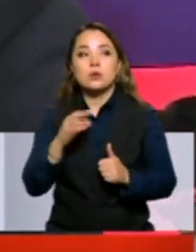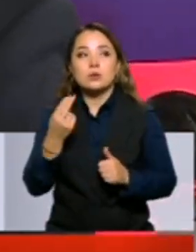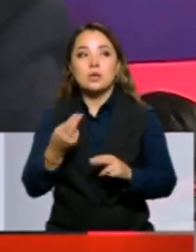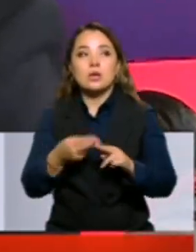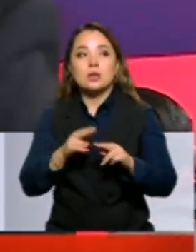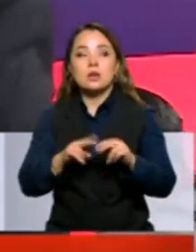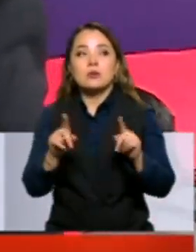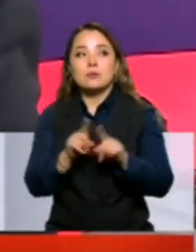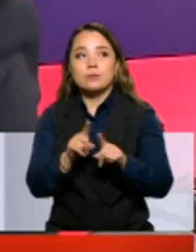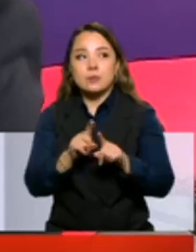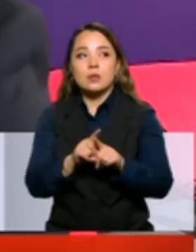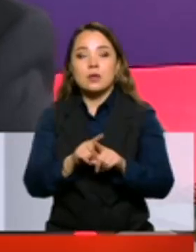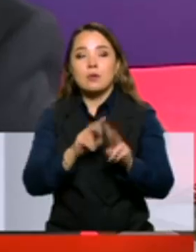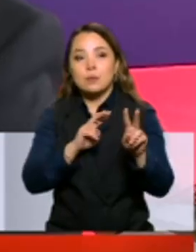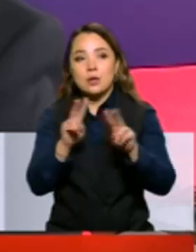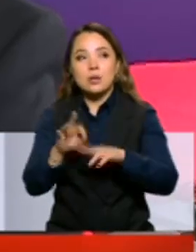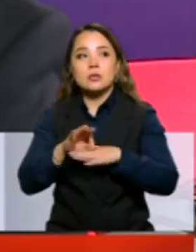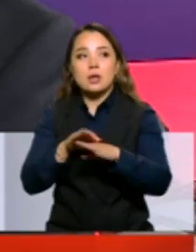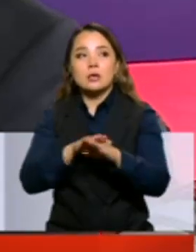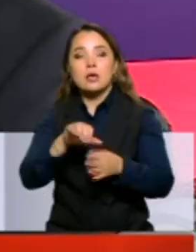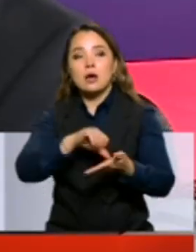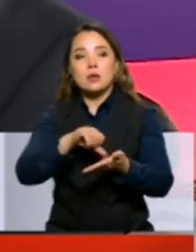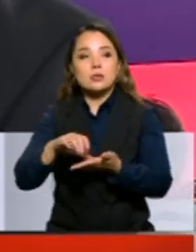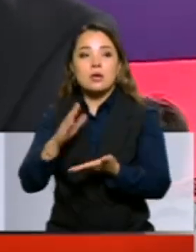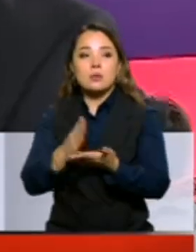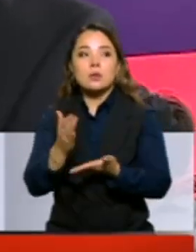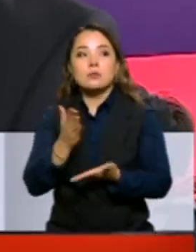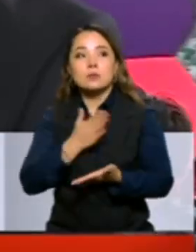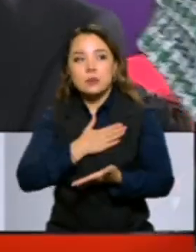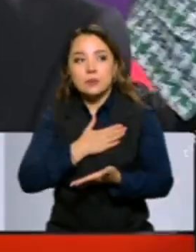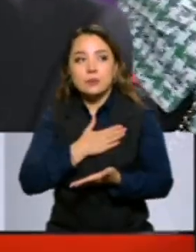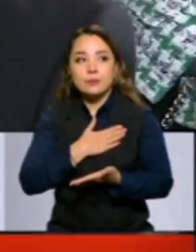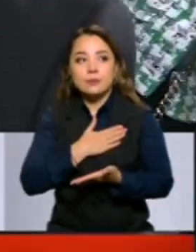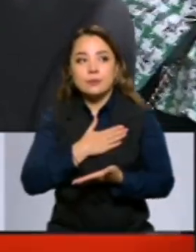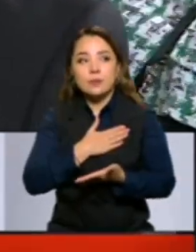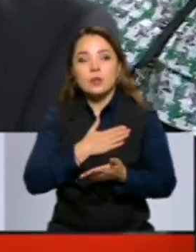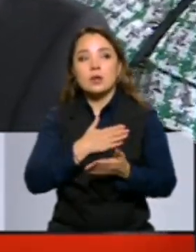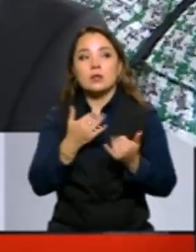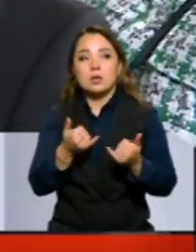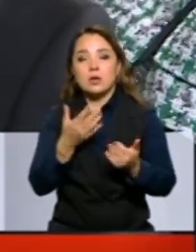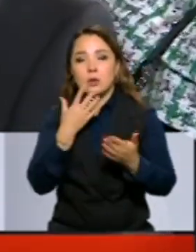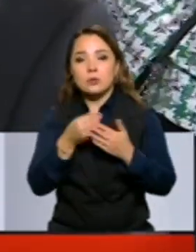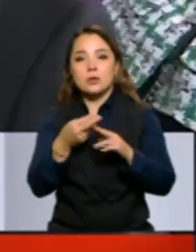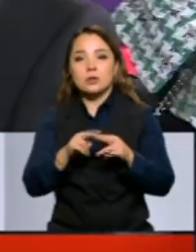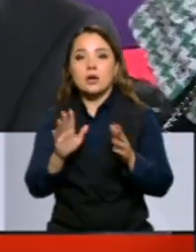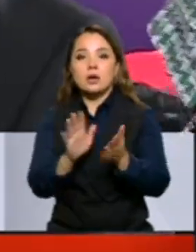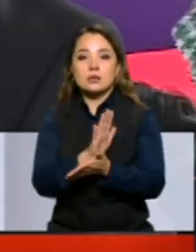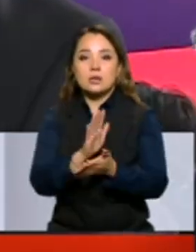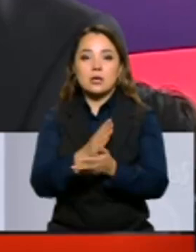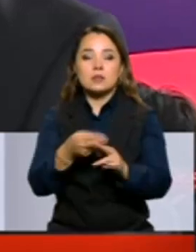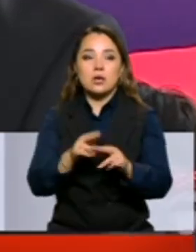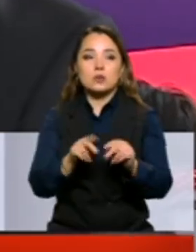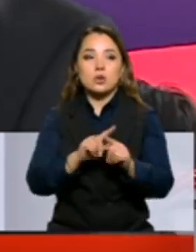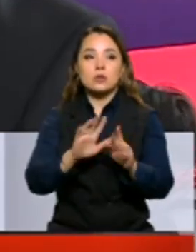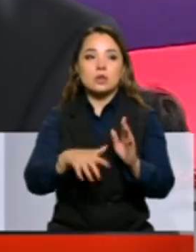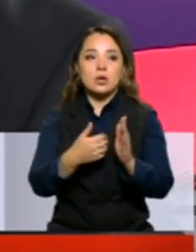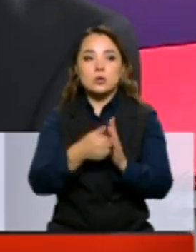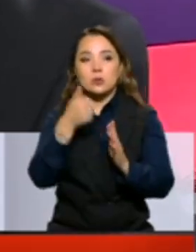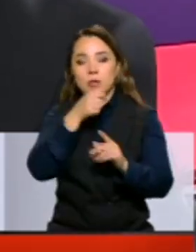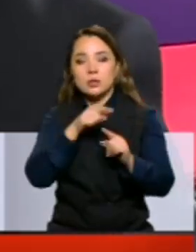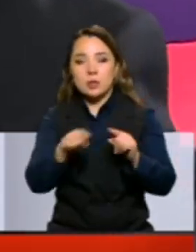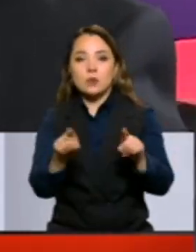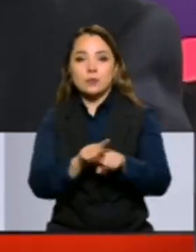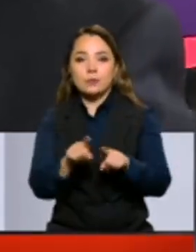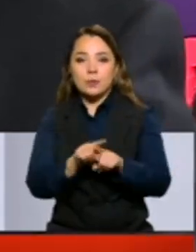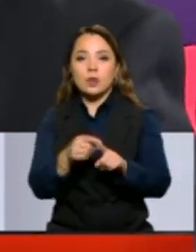үздік мақала номинациясы бойынша қатысып отырмын. Мен енді Жетісу газетінде жыл басынан бері қарай Шалғай ауыл шырағы